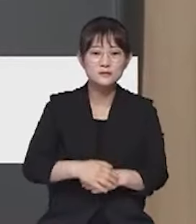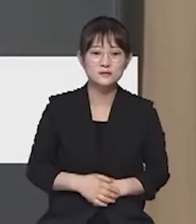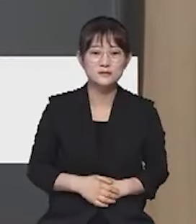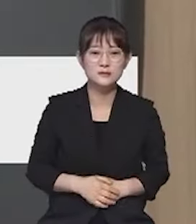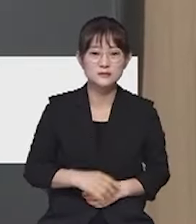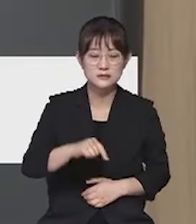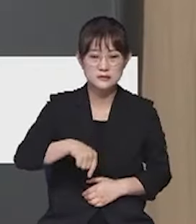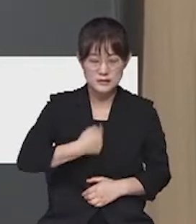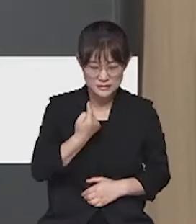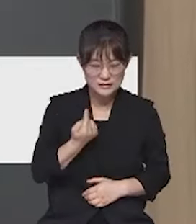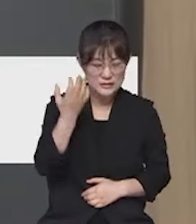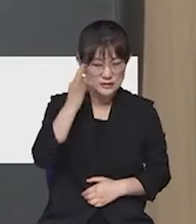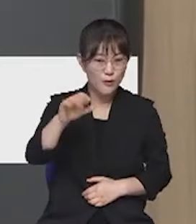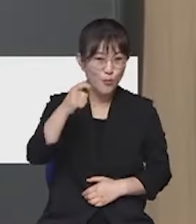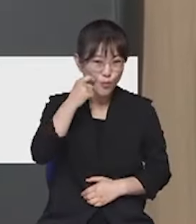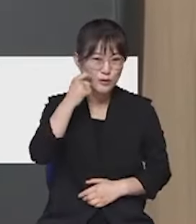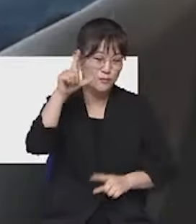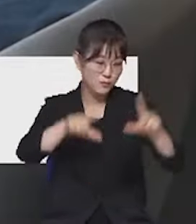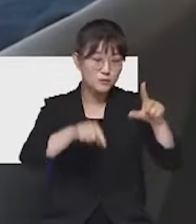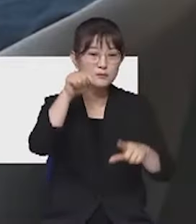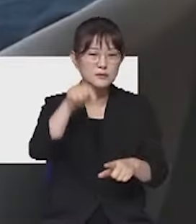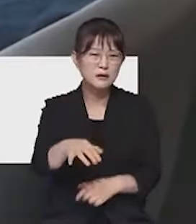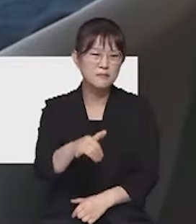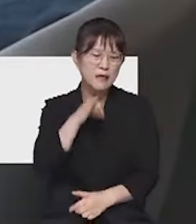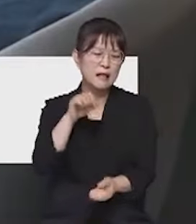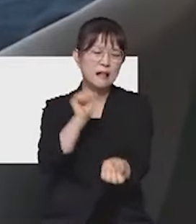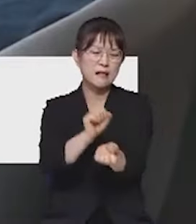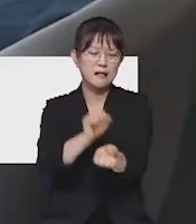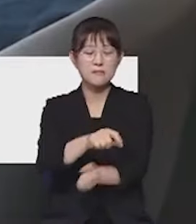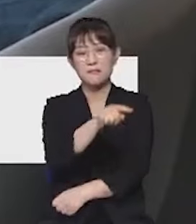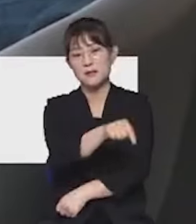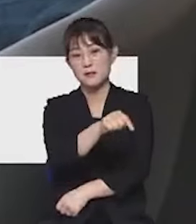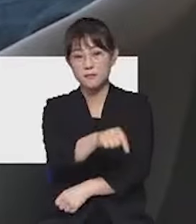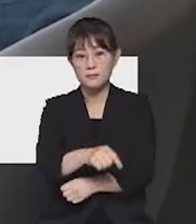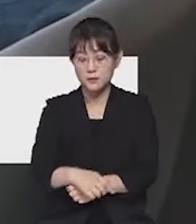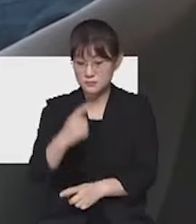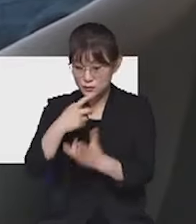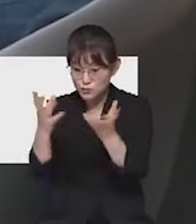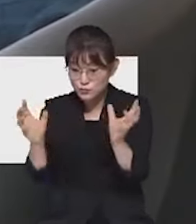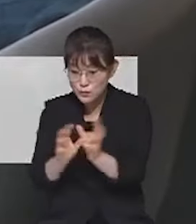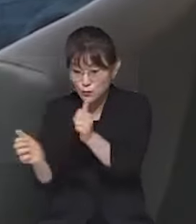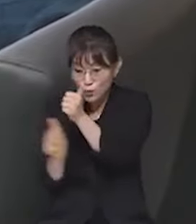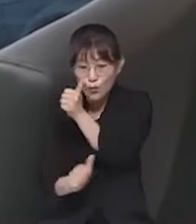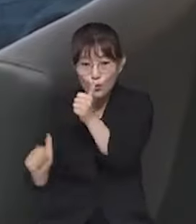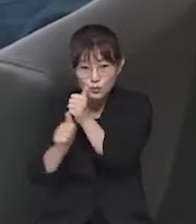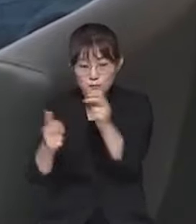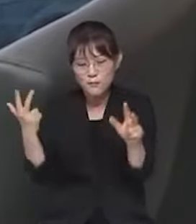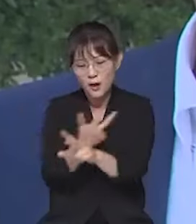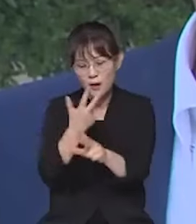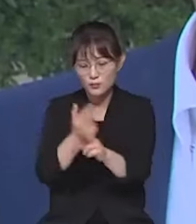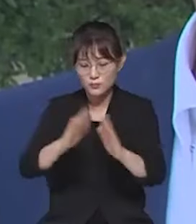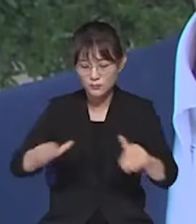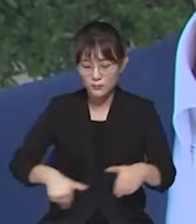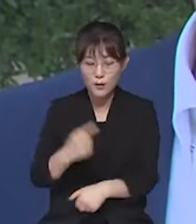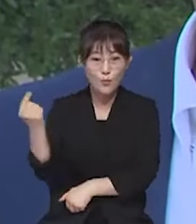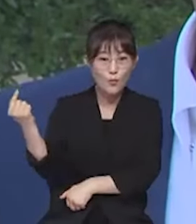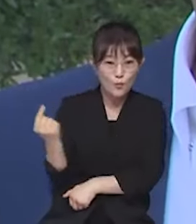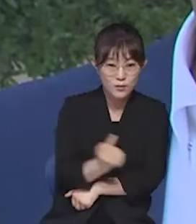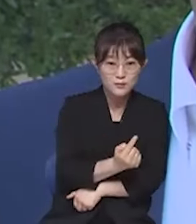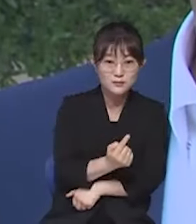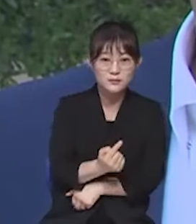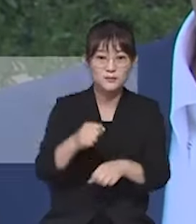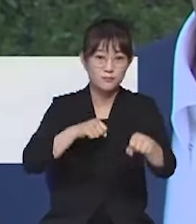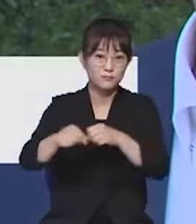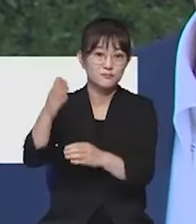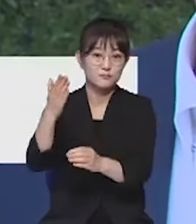자충수라며 평가절하하는 한편 당 지도부가 매주 지역을 찾아 민심을 다잡는 모습입니다. 호남의